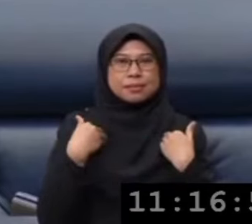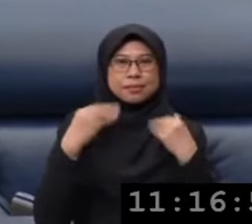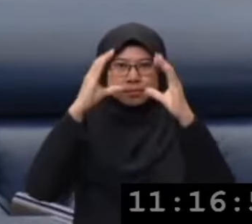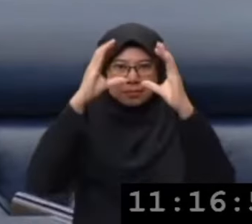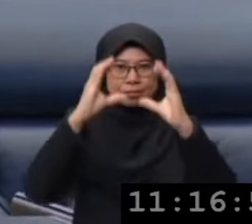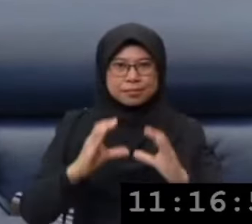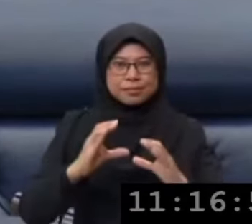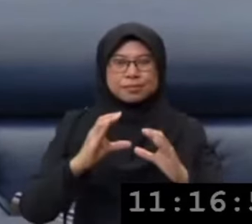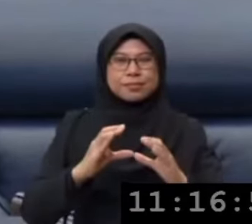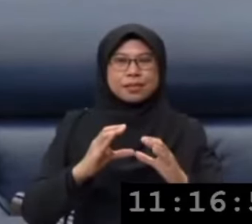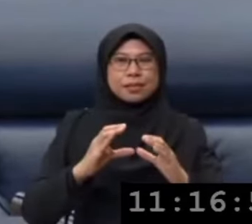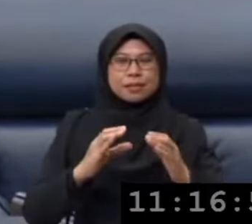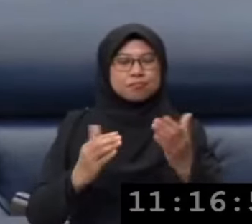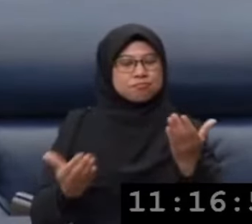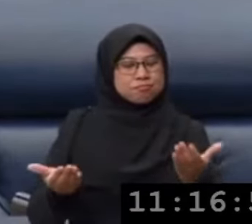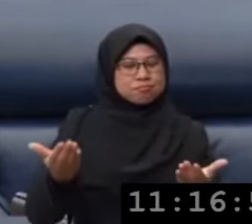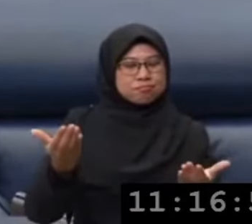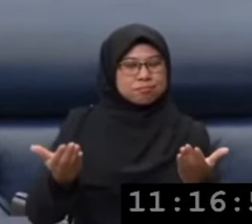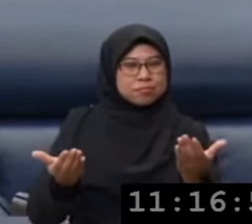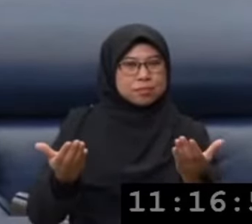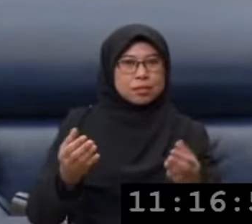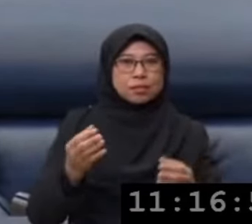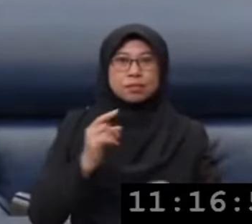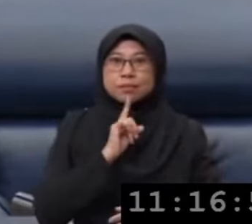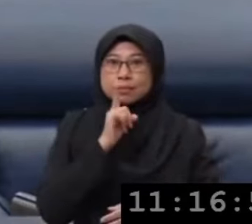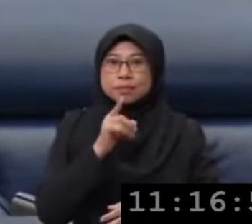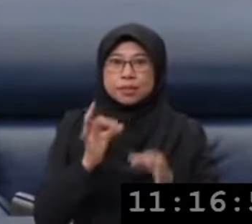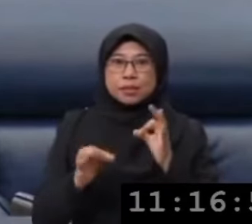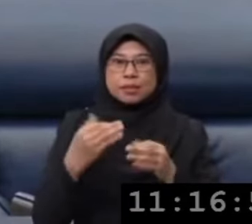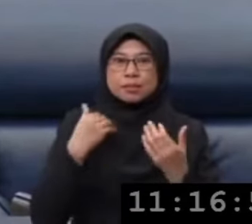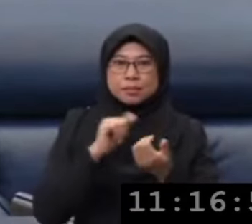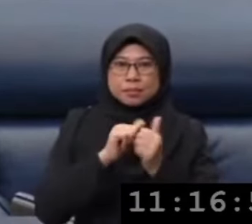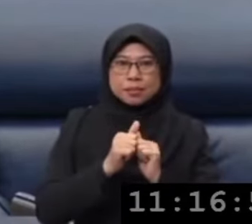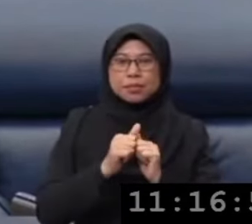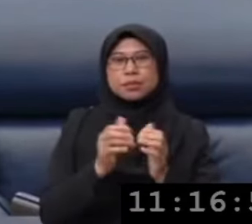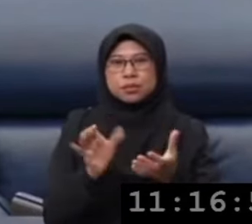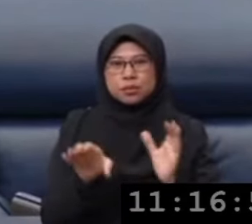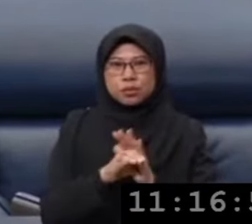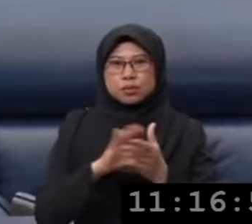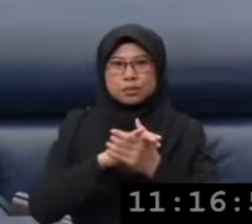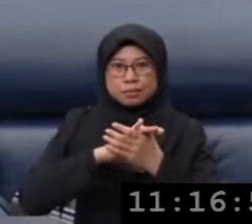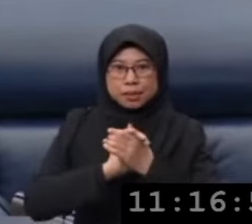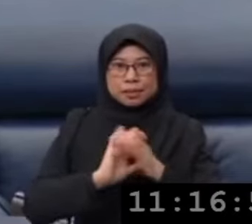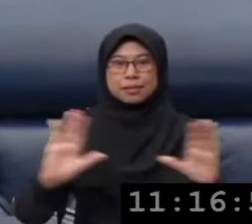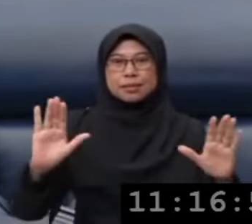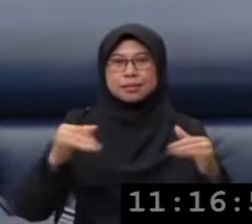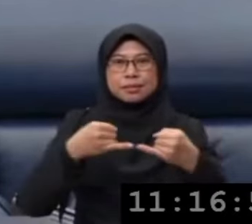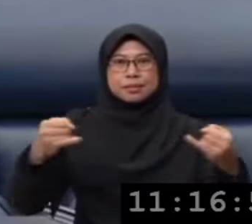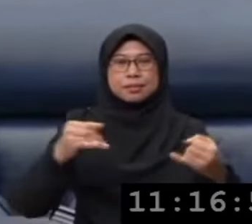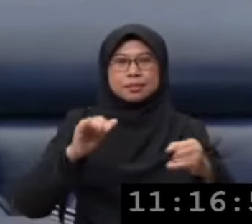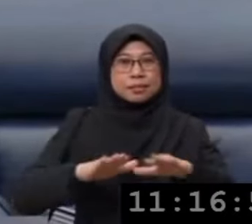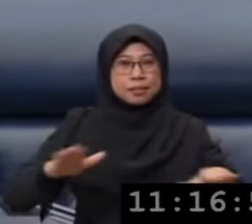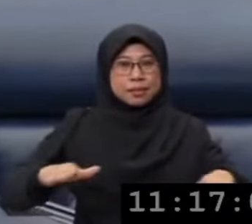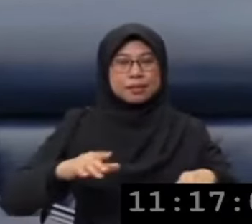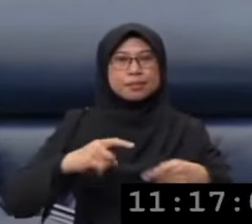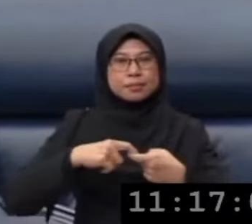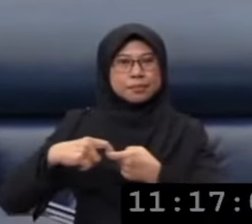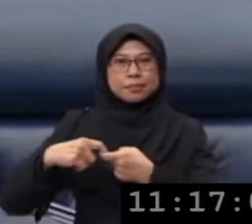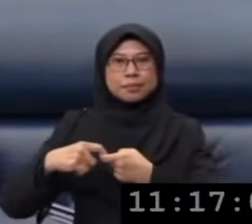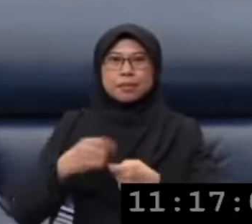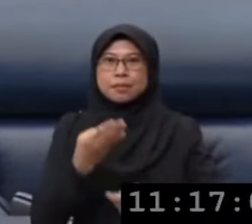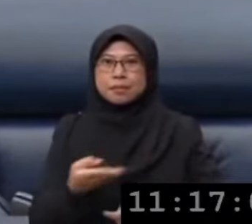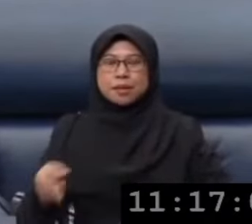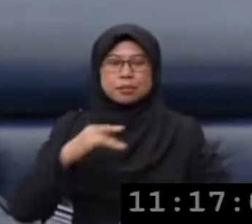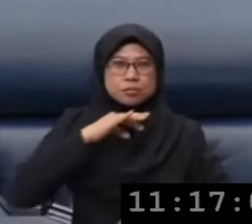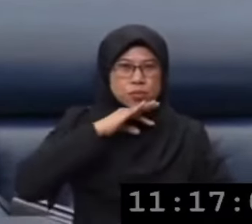untuk pastikan sekiranya ada isu-isu seperti keselamatan dalam talian bagi kanak-kanak terutamanya isu bahan-bahan lucah